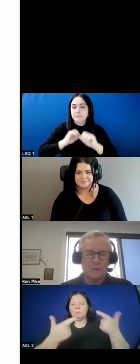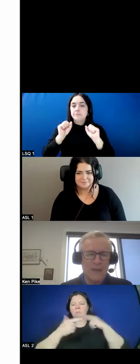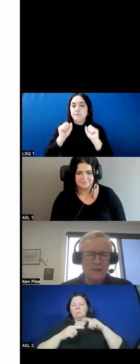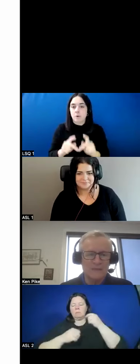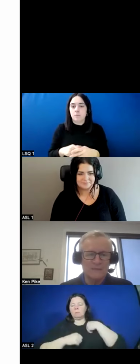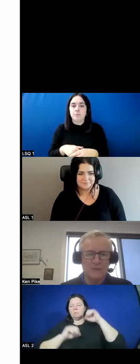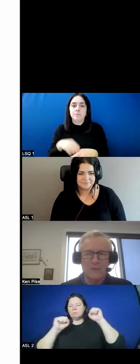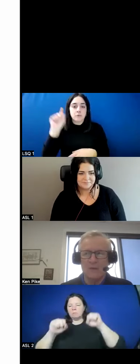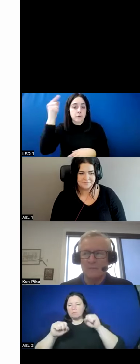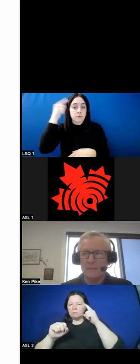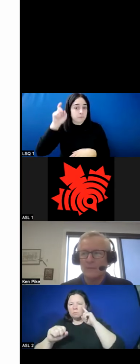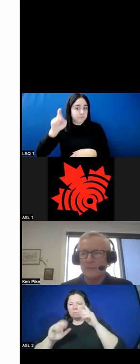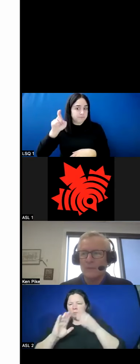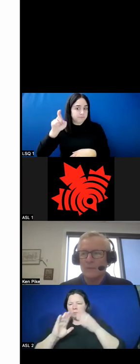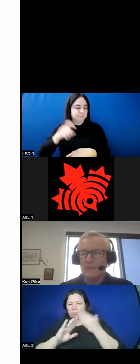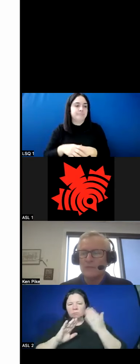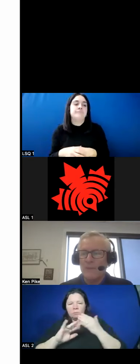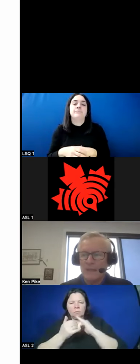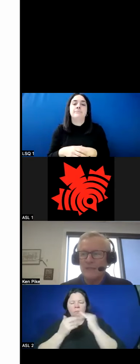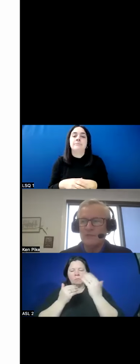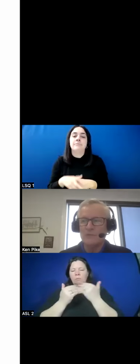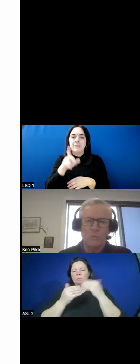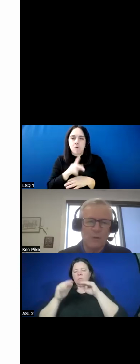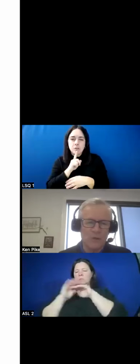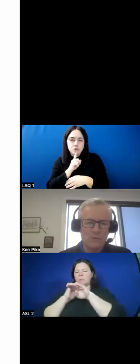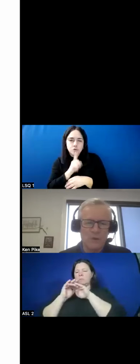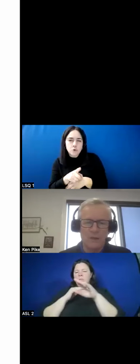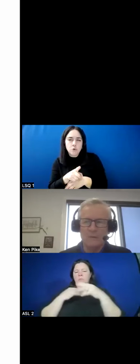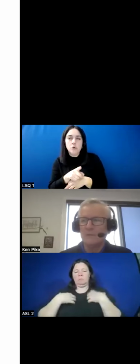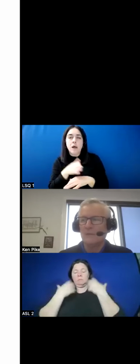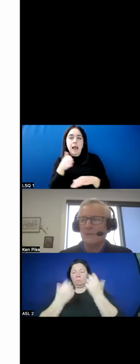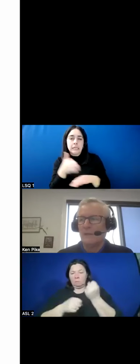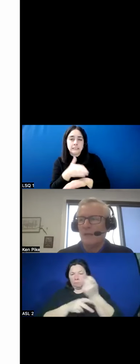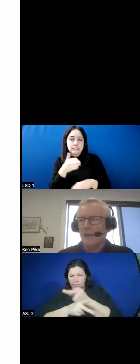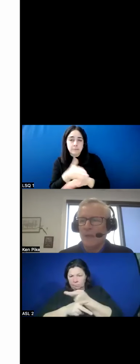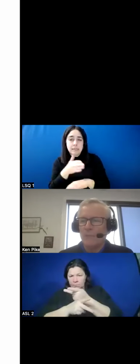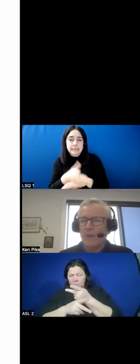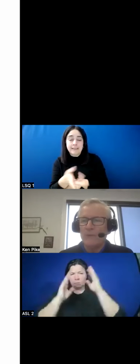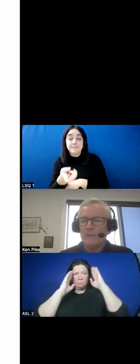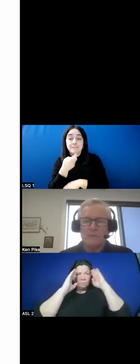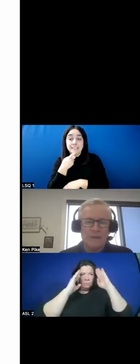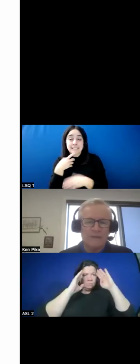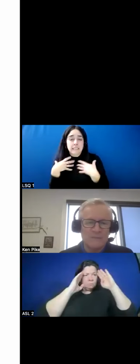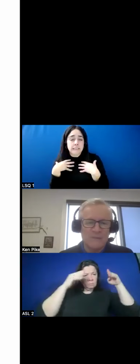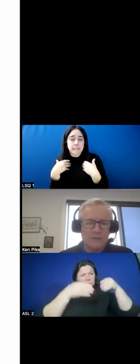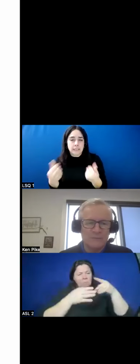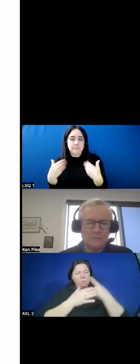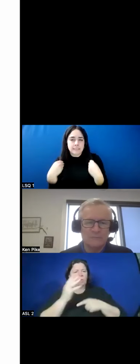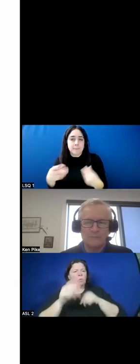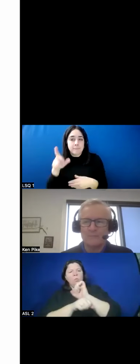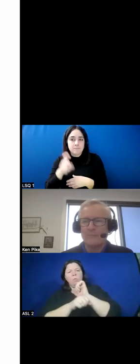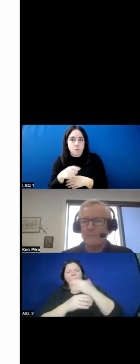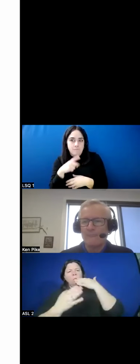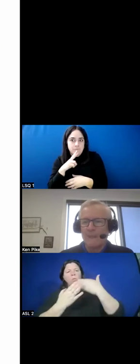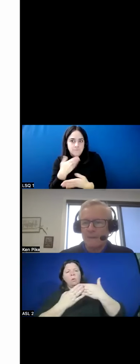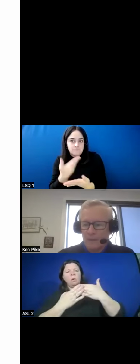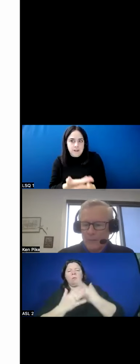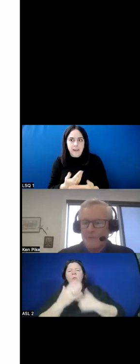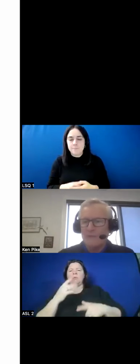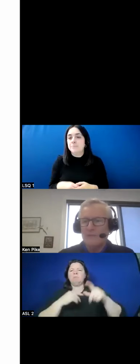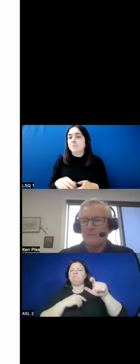pouvoir vérifier la facilité d'accès aux soins de santé. Il faut prêter attention à ce qui fonctionne bien et à ce qui doit